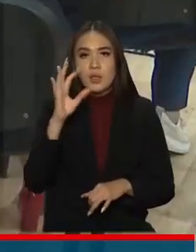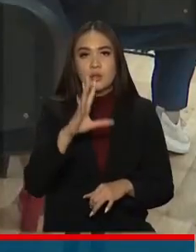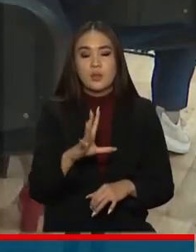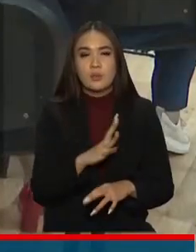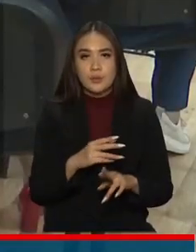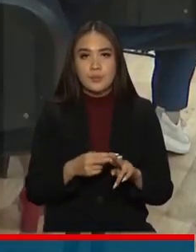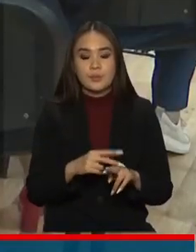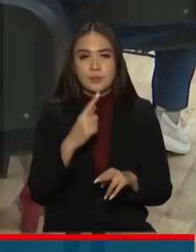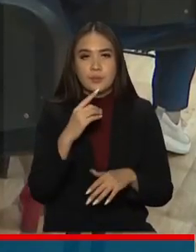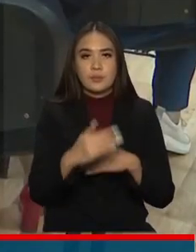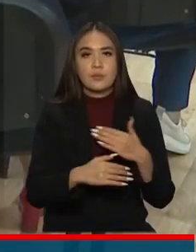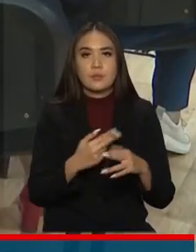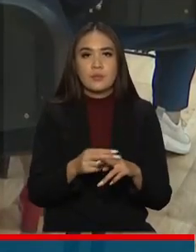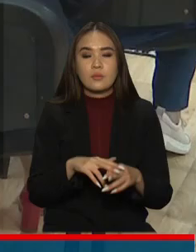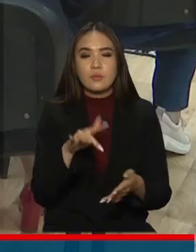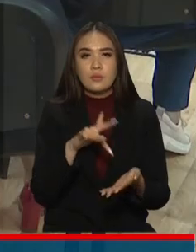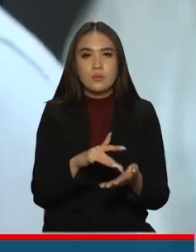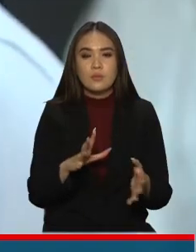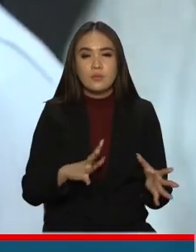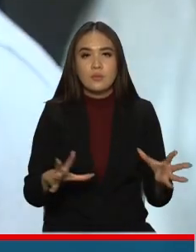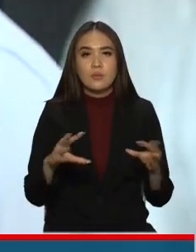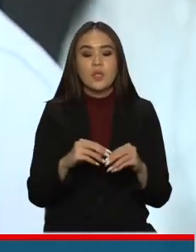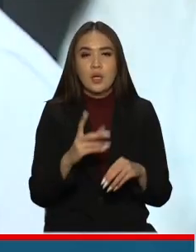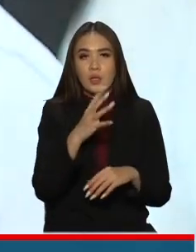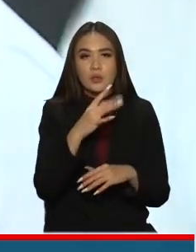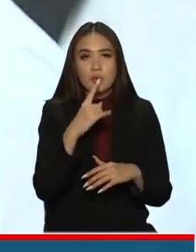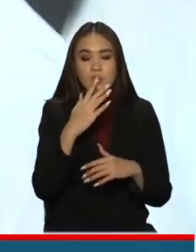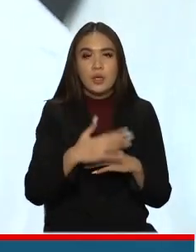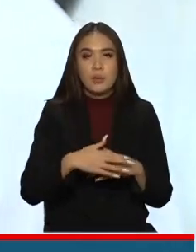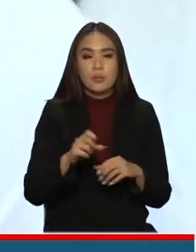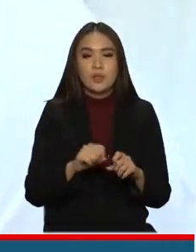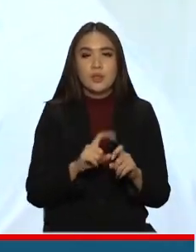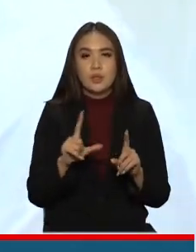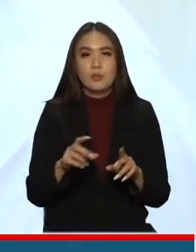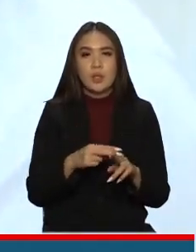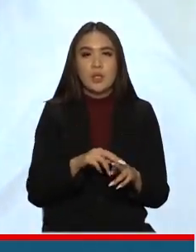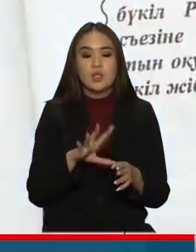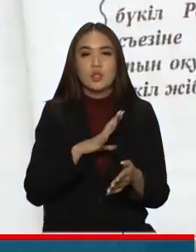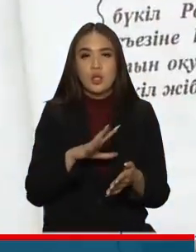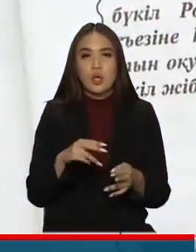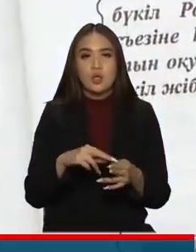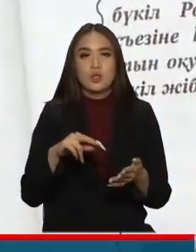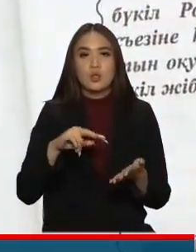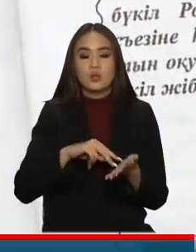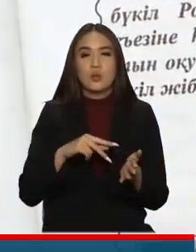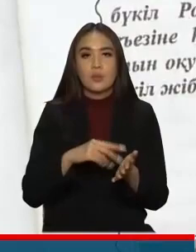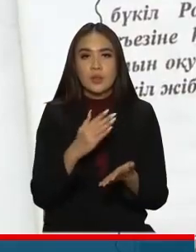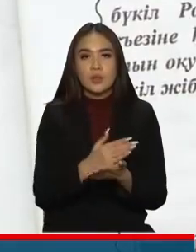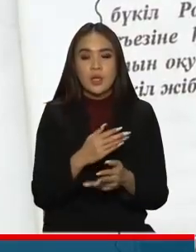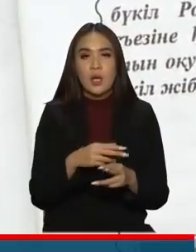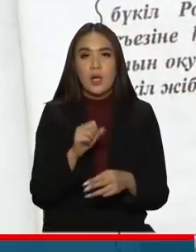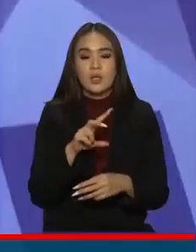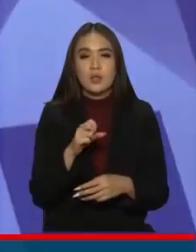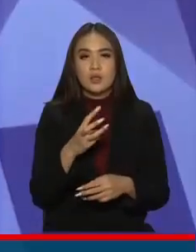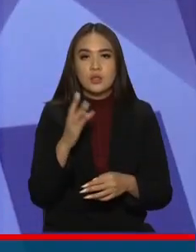ресурстық тілдерді дамыту орталығы ұйымдастырды. Алдағы уақытта аймақтағы мектептерді қамту жоспарланған. Осылайша өскелең ұрпаққа алаш